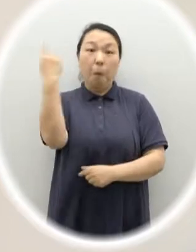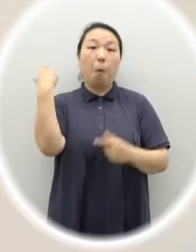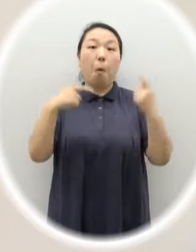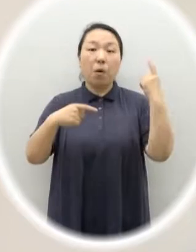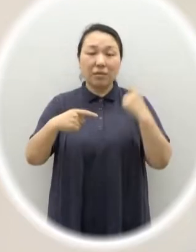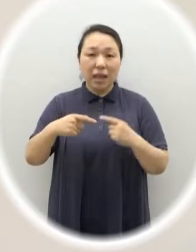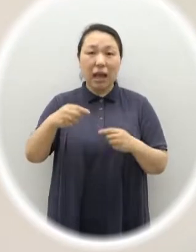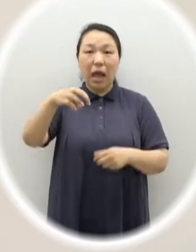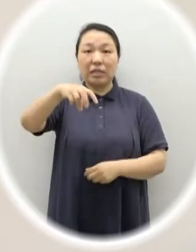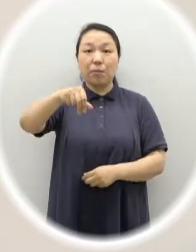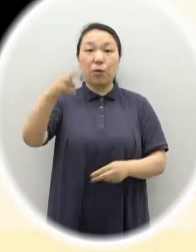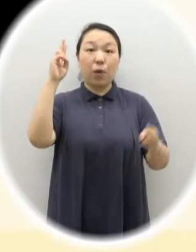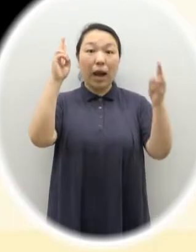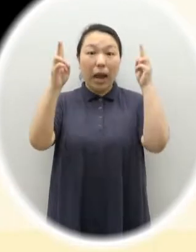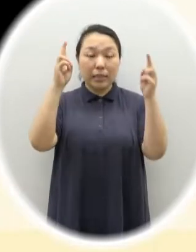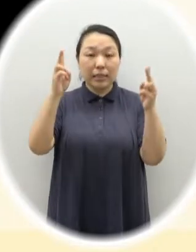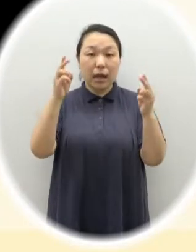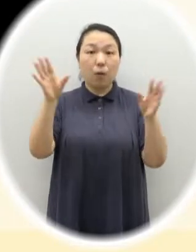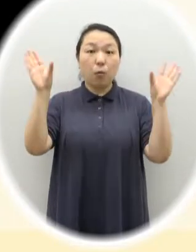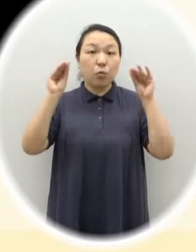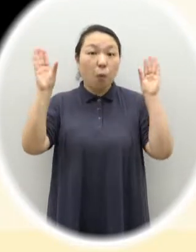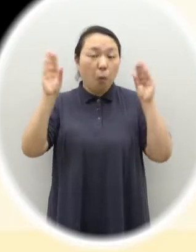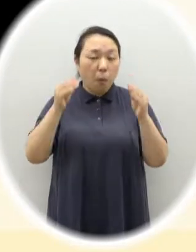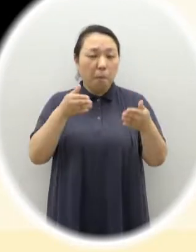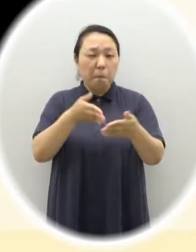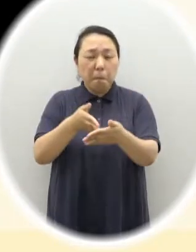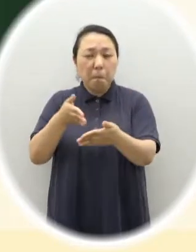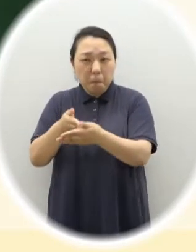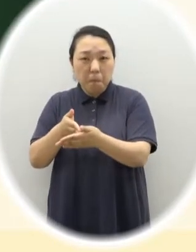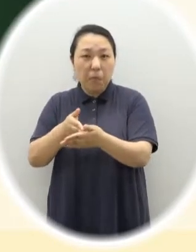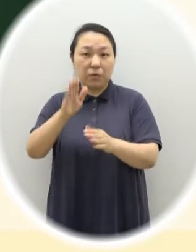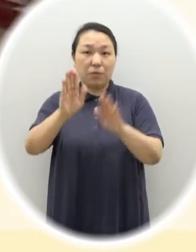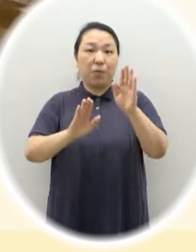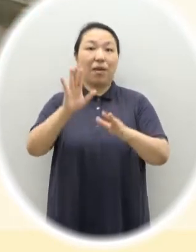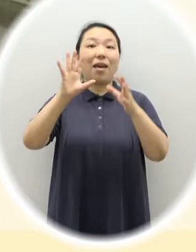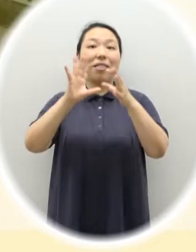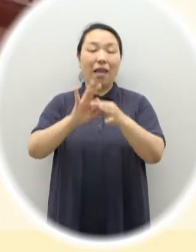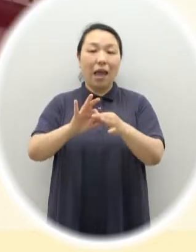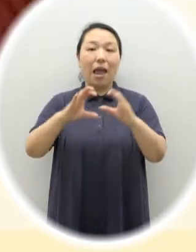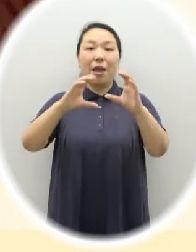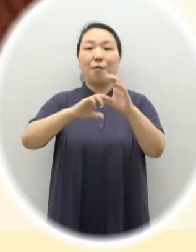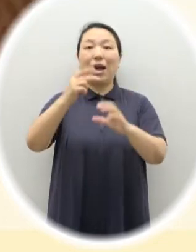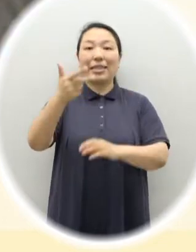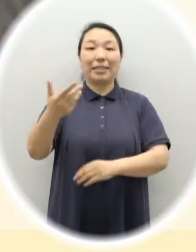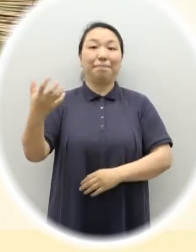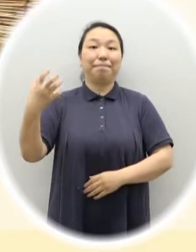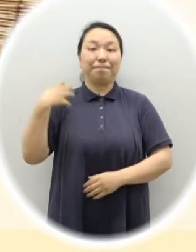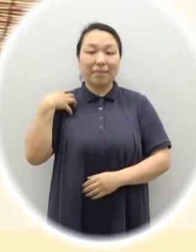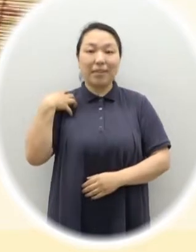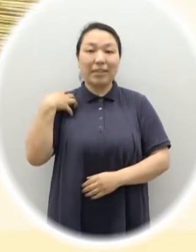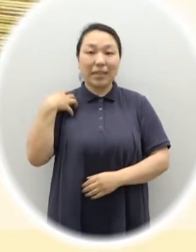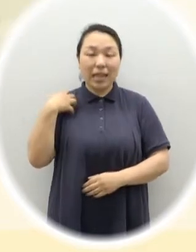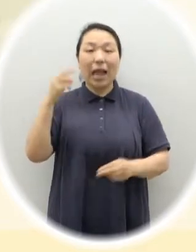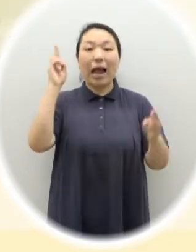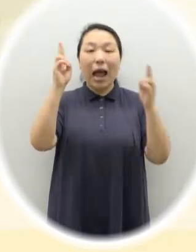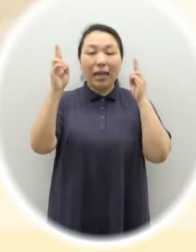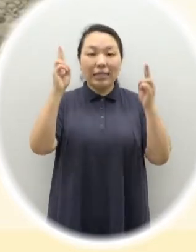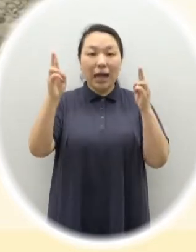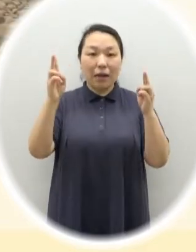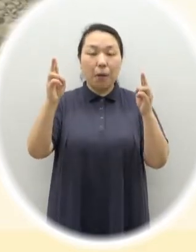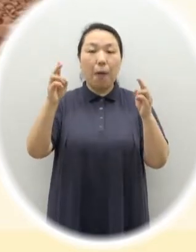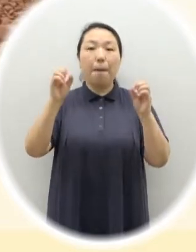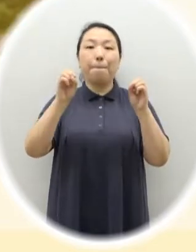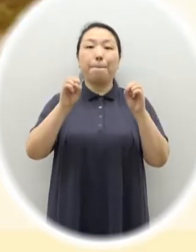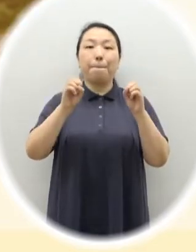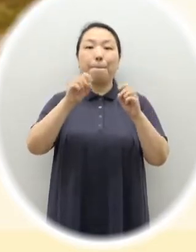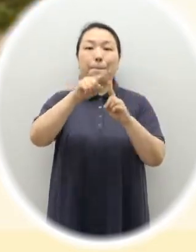するにあたって地元企業を知る機会が得にくい状況下にあったことから、市商業労政課が先導し市内企業の PR